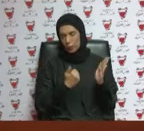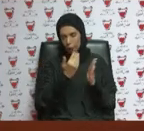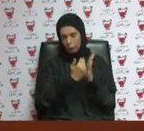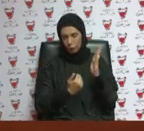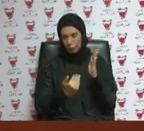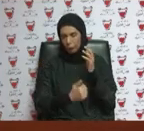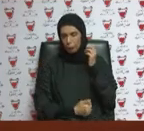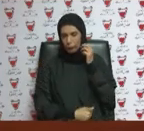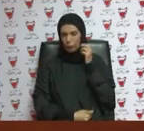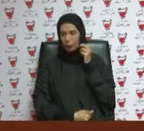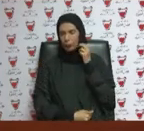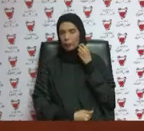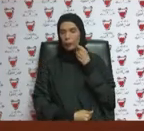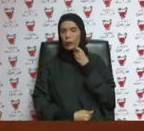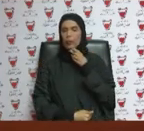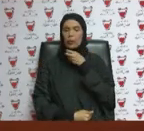لوزير المالية كذلك